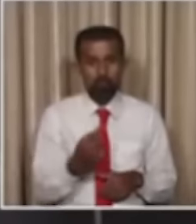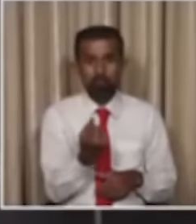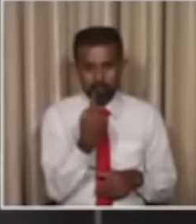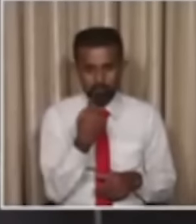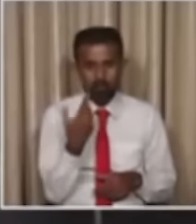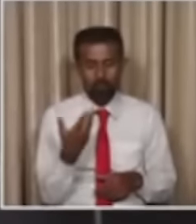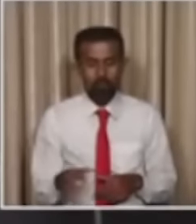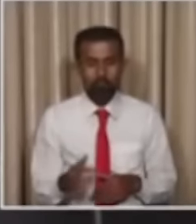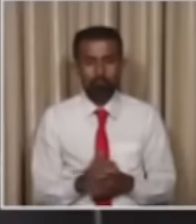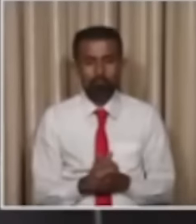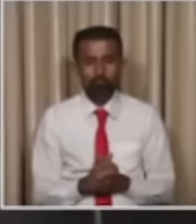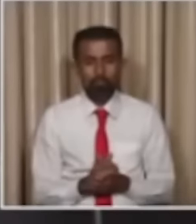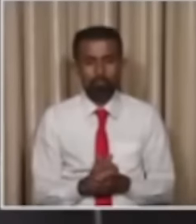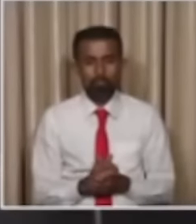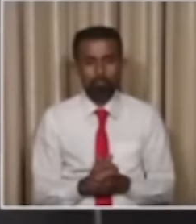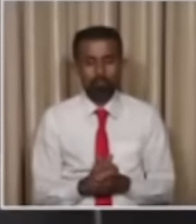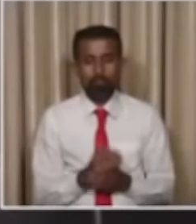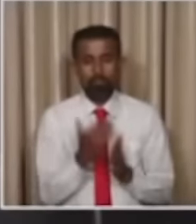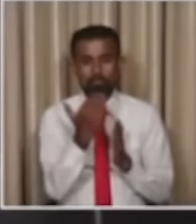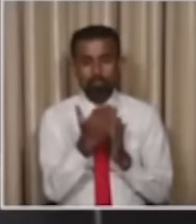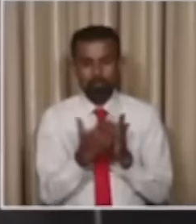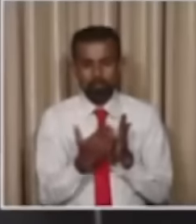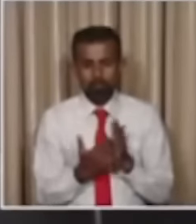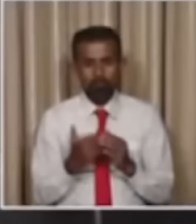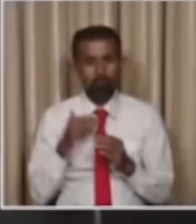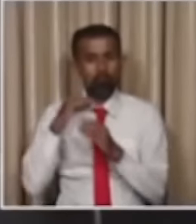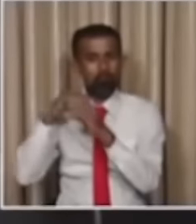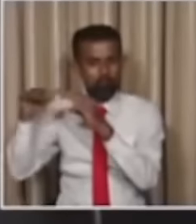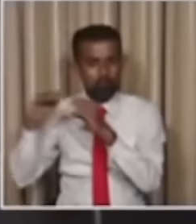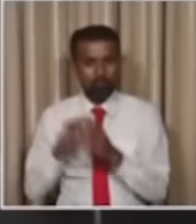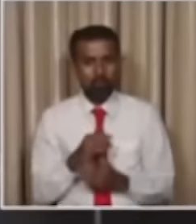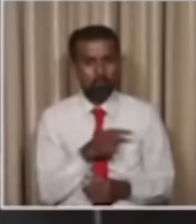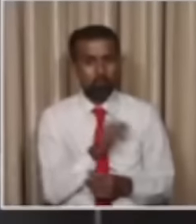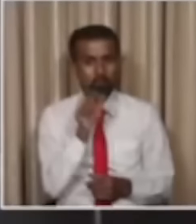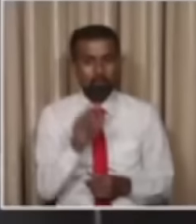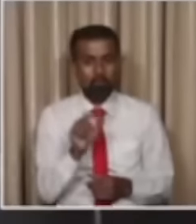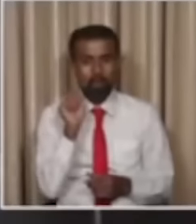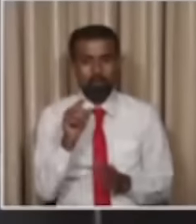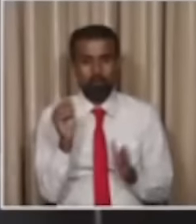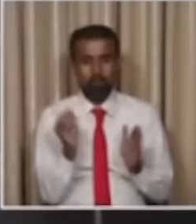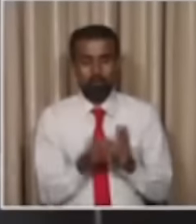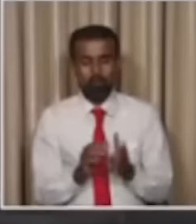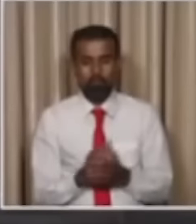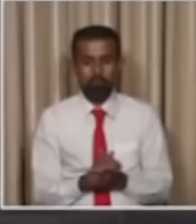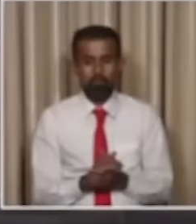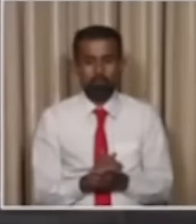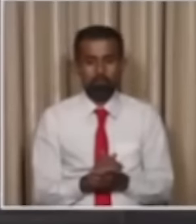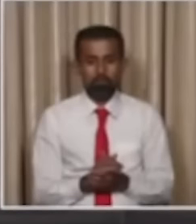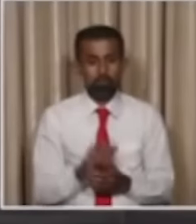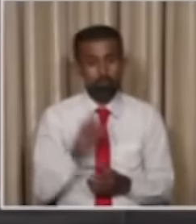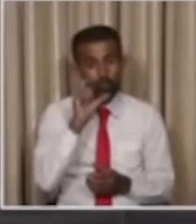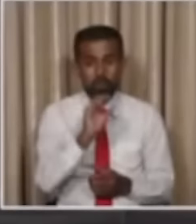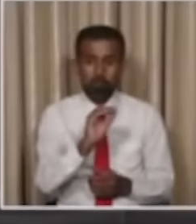කියලා. එහෙම ලයිස්තුවක් ඇරියා මේ පුද්ගලයාගේ නම ඒ ලයිස්තුවේ තියෙනවා. මම හොයලා බලන්නම්. අනිත්